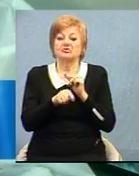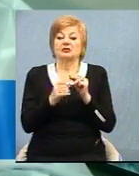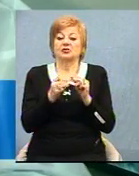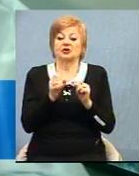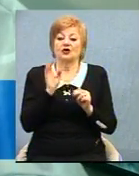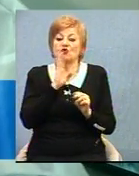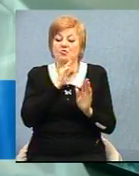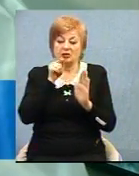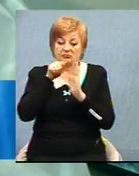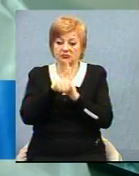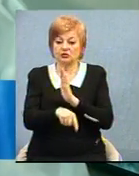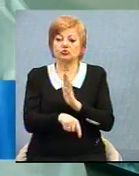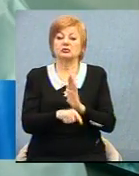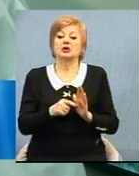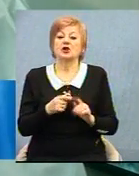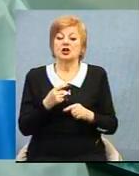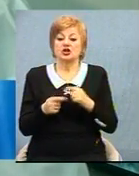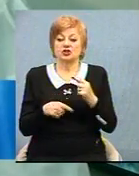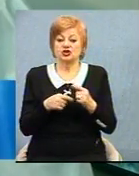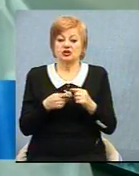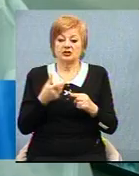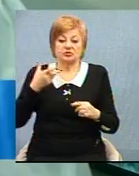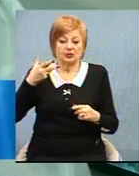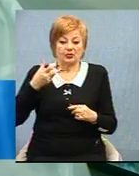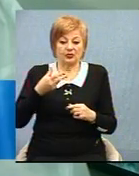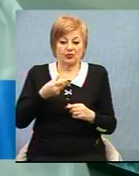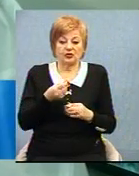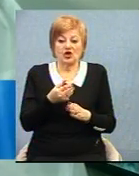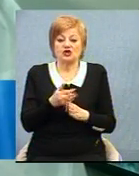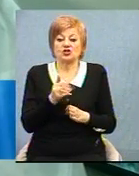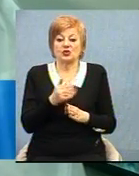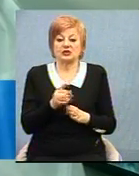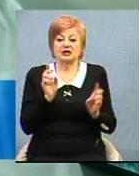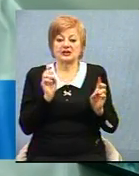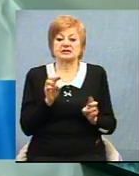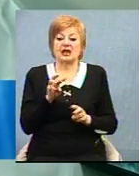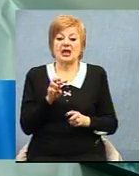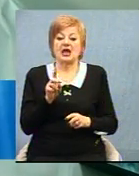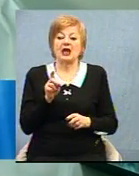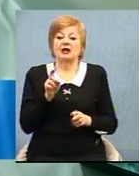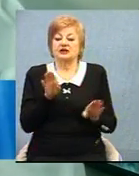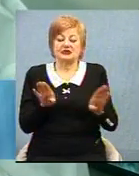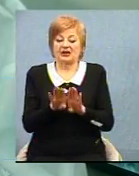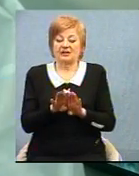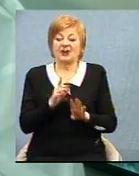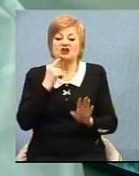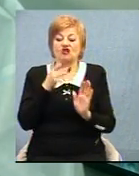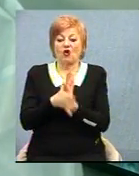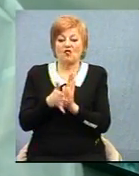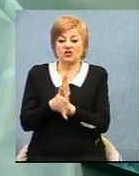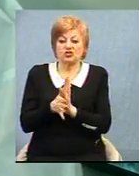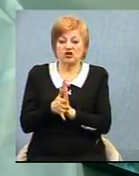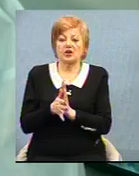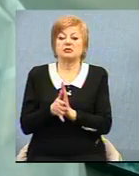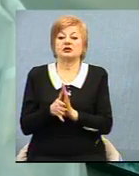в маточную артерию. Через катетер вводятся специальные частички, называются эмболы, которые перекрывают кровоток непосредственно в